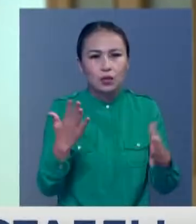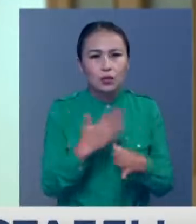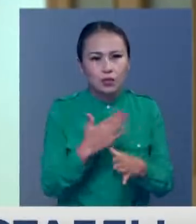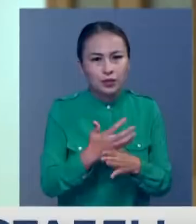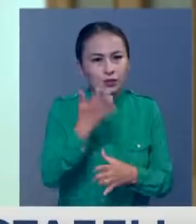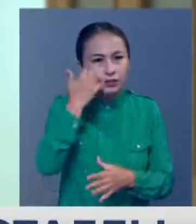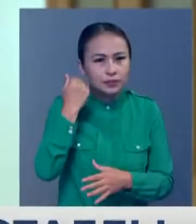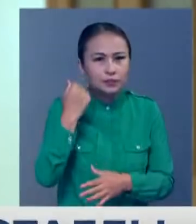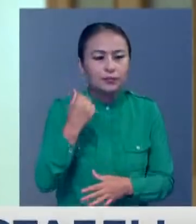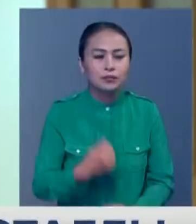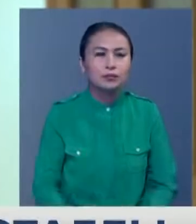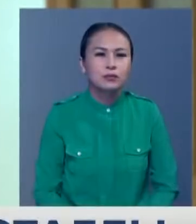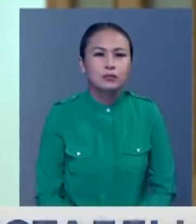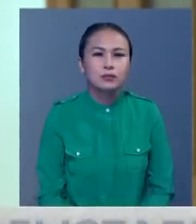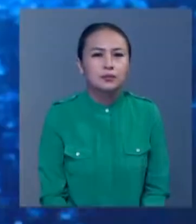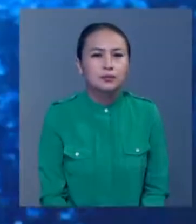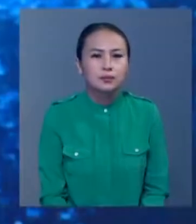көрсетіп науқастарға.